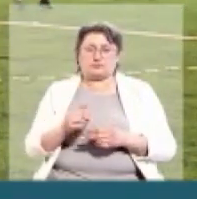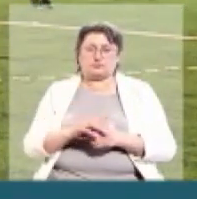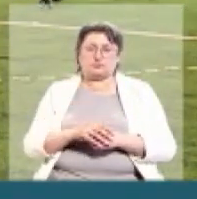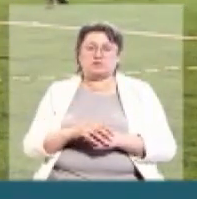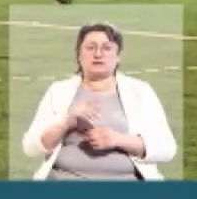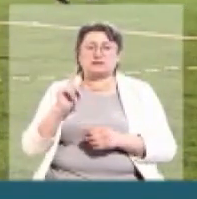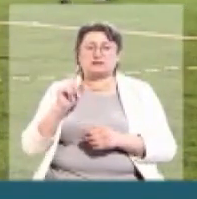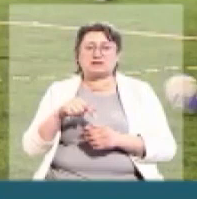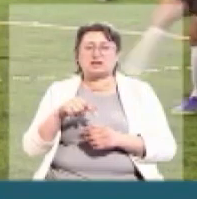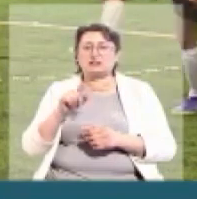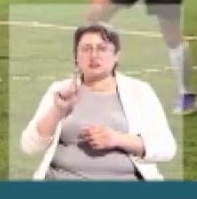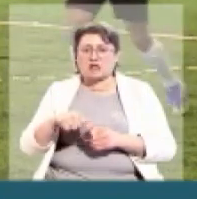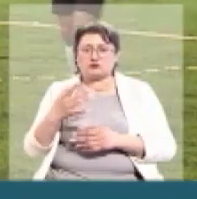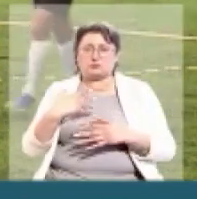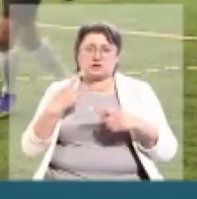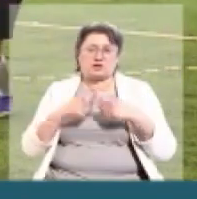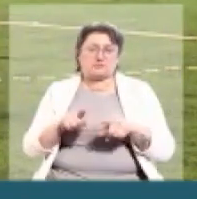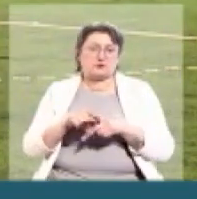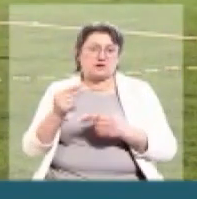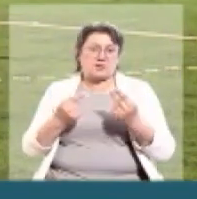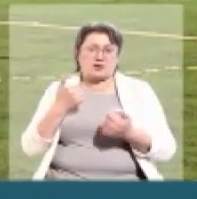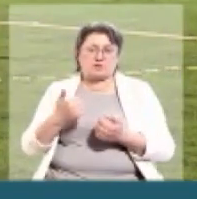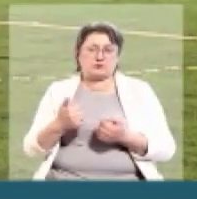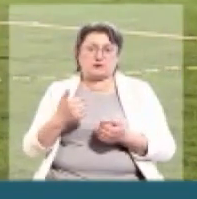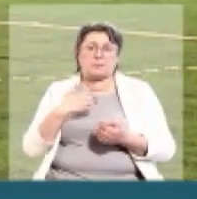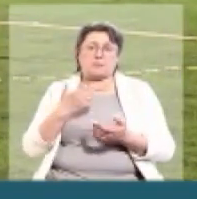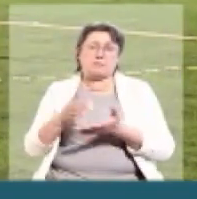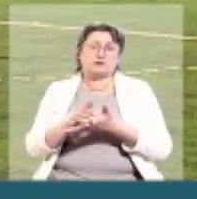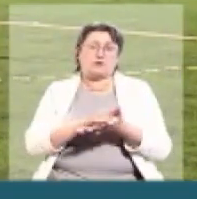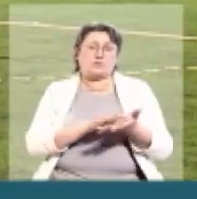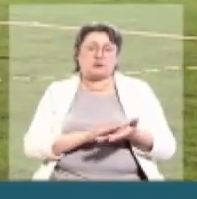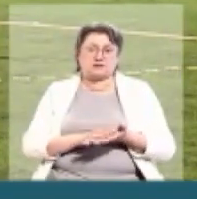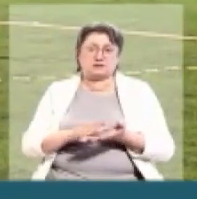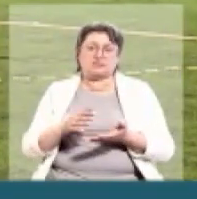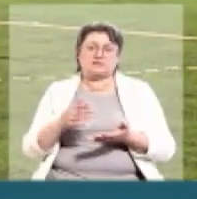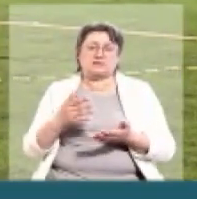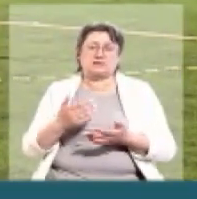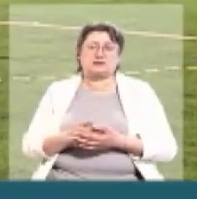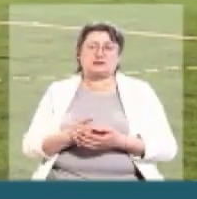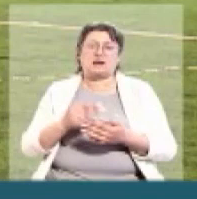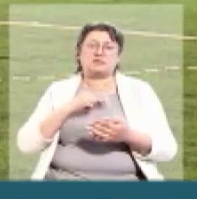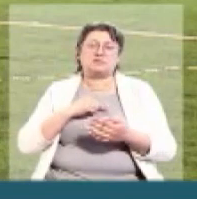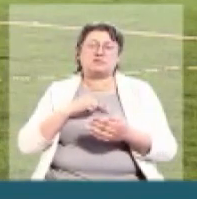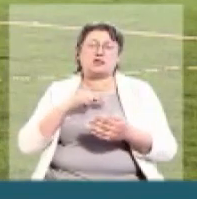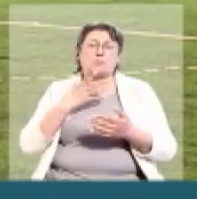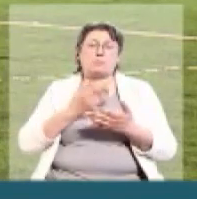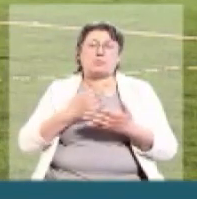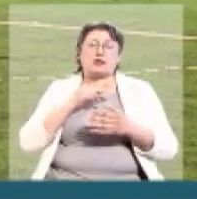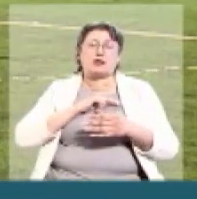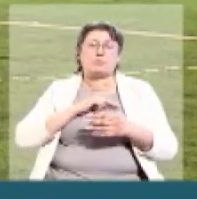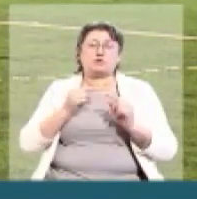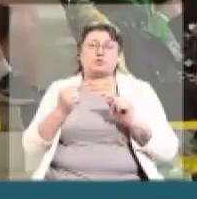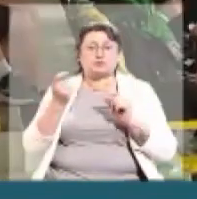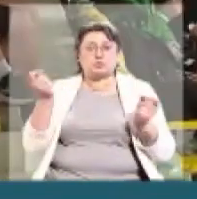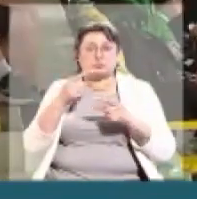жақсы ойын болды. Тіпті жарыстан бөлек біздің жұмыс бабы бойынша әріптестерімізбен кездесіп, жақынырақ таныстық. Жарыстың қатысушыларына